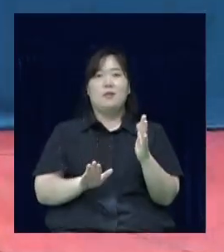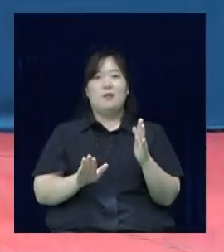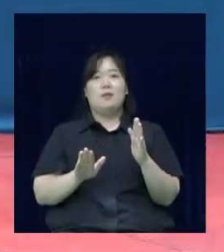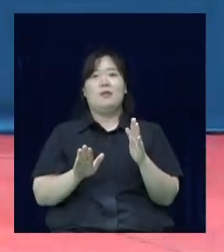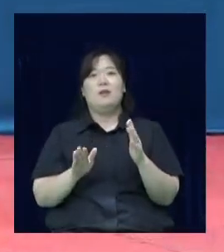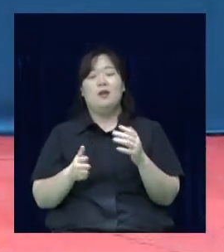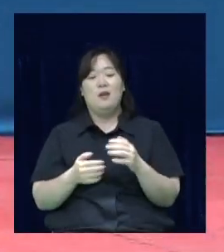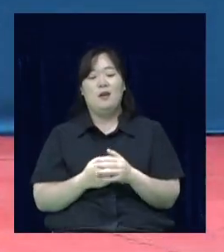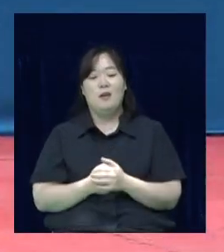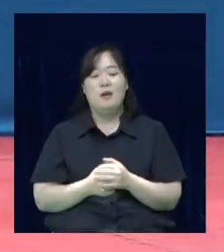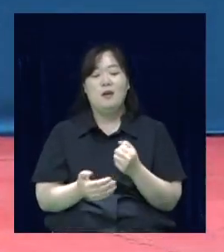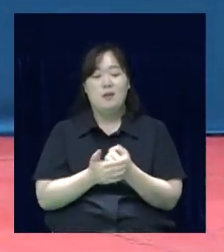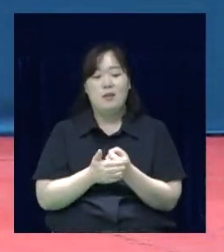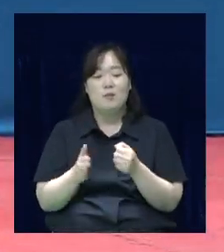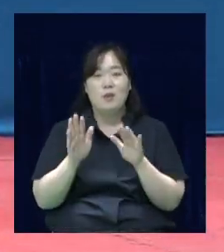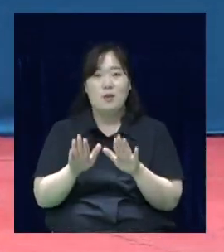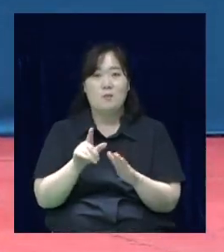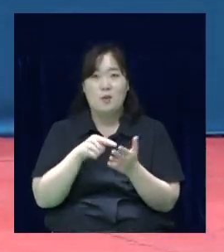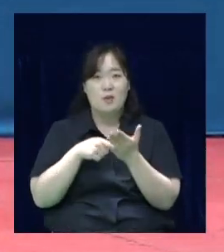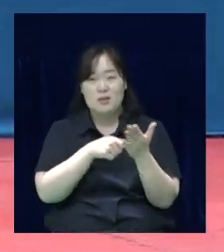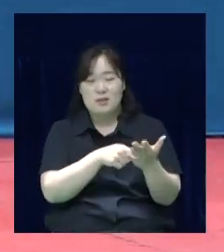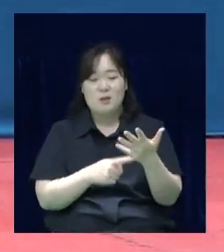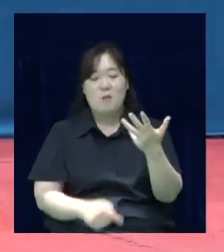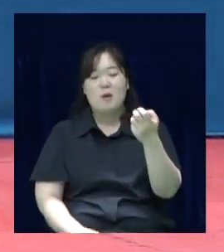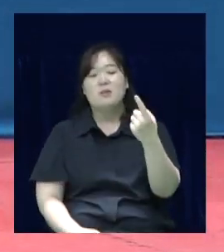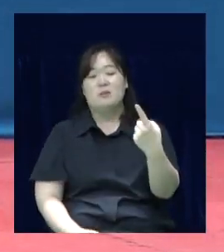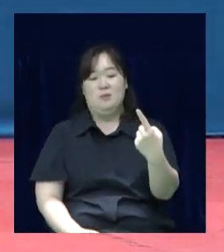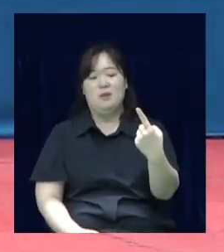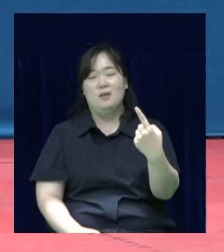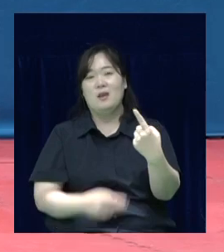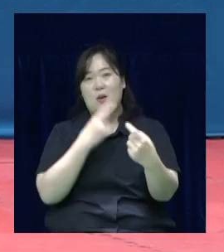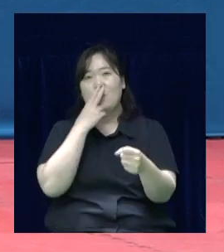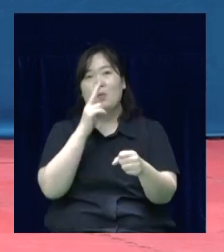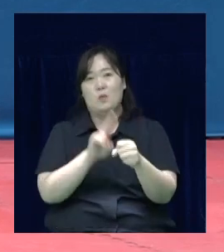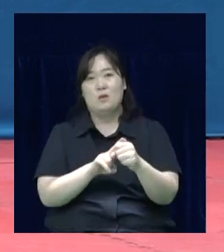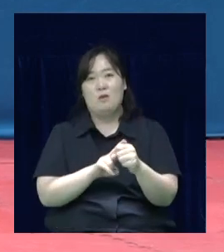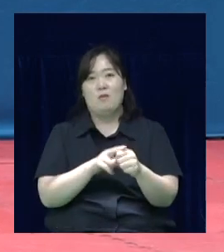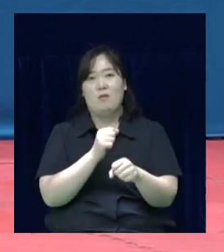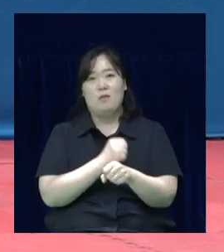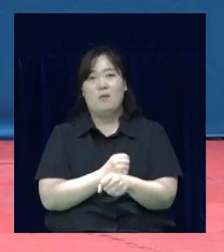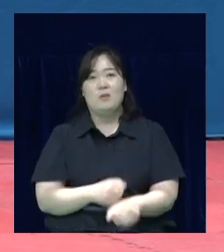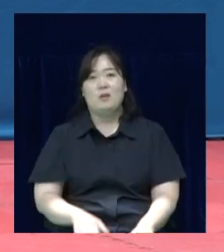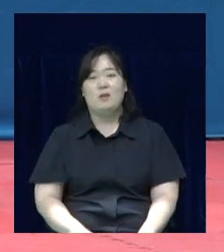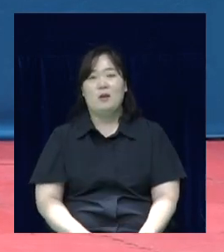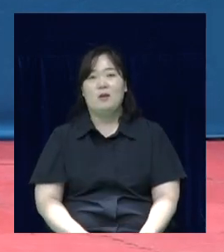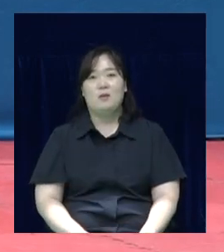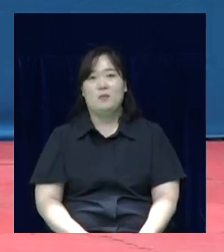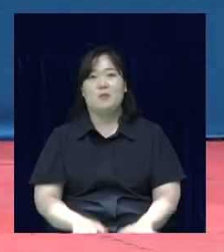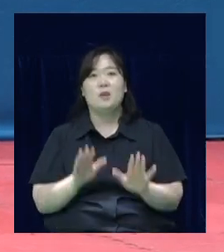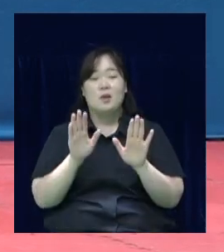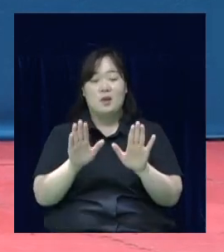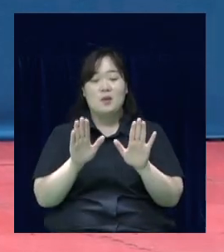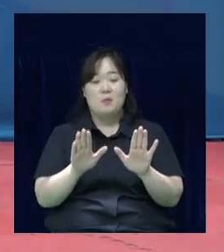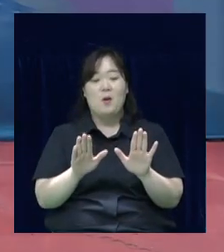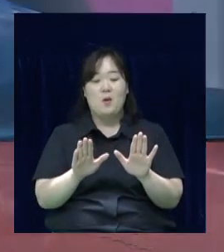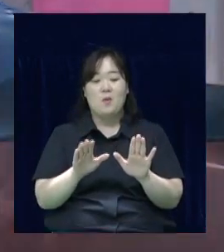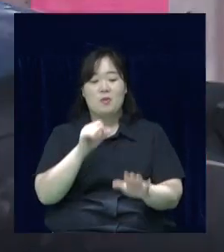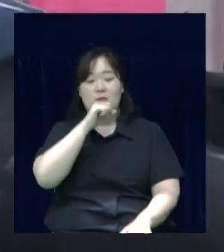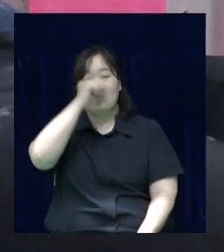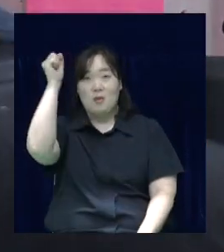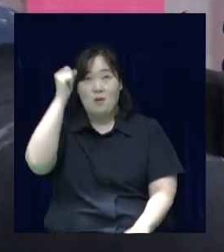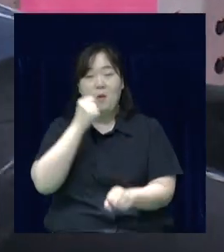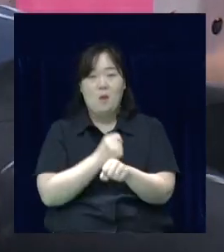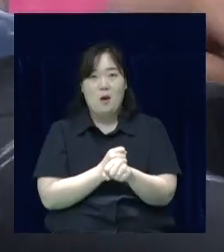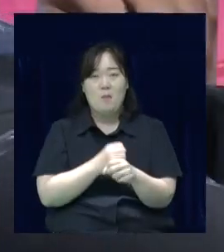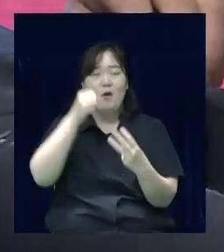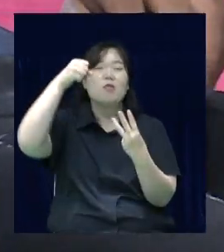해서 이걸 이 기록을 들게 되면 네. 예. 일단은 3위가 또 이제 입상하게 되니까 그렇죠. 지금 3위를